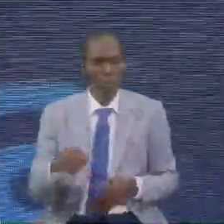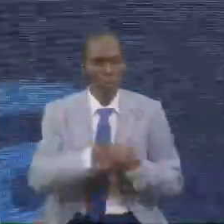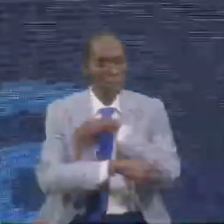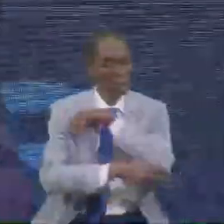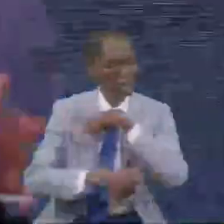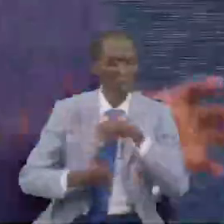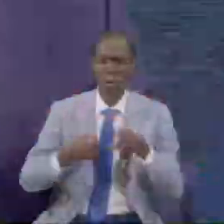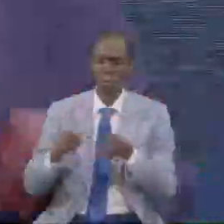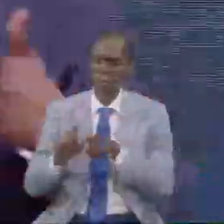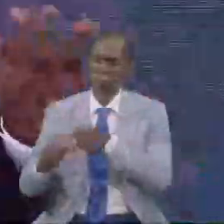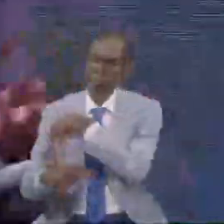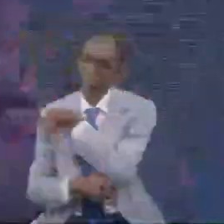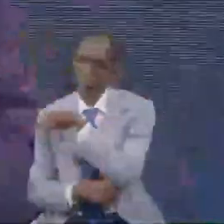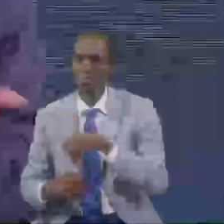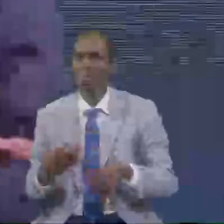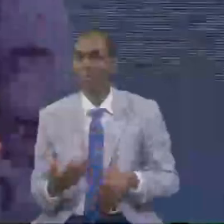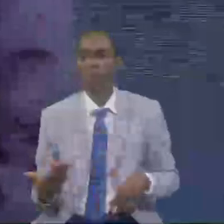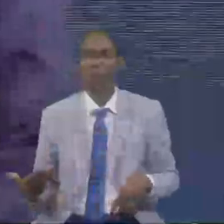Ils saisissent, je saisis.